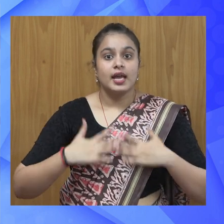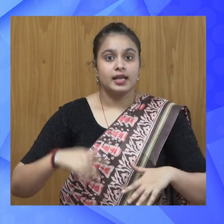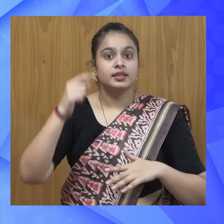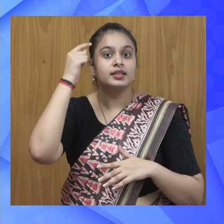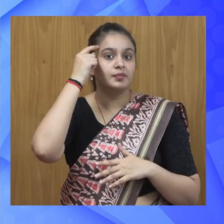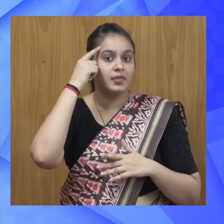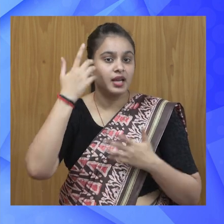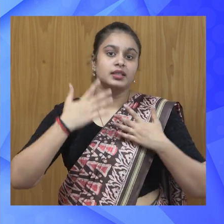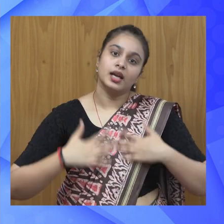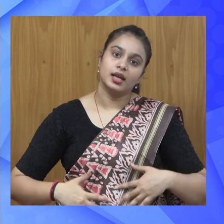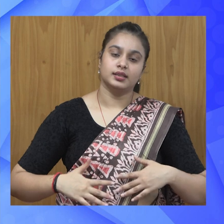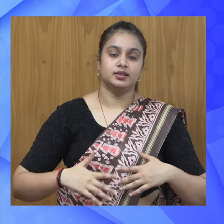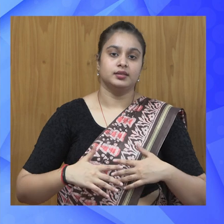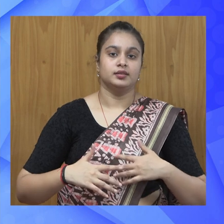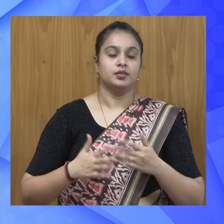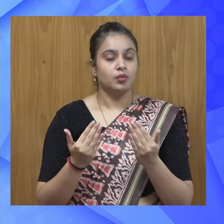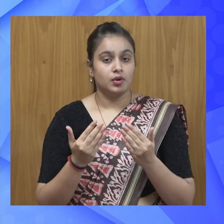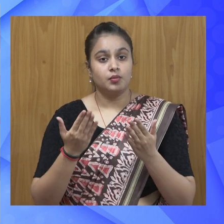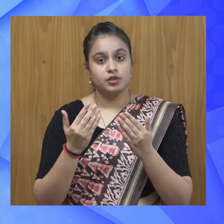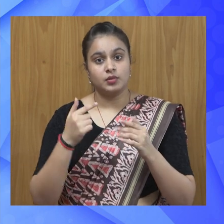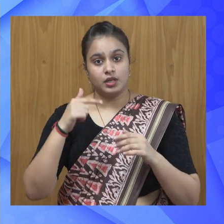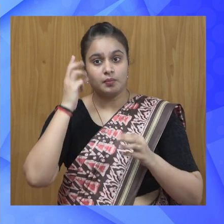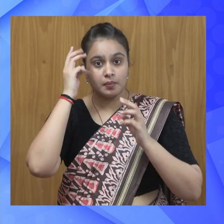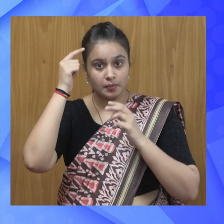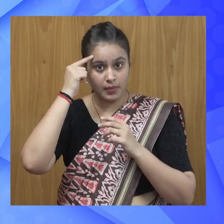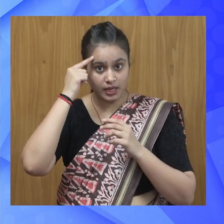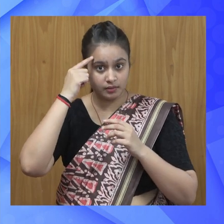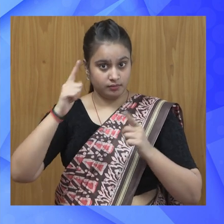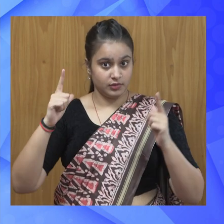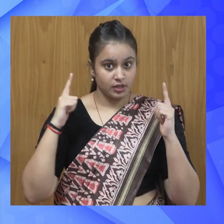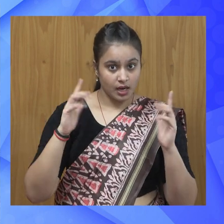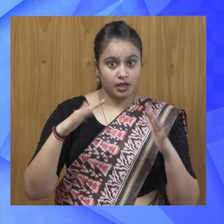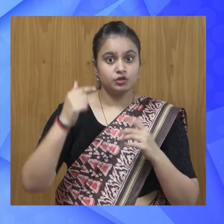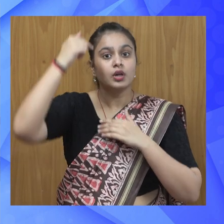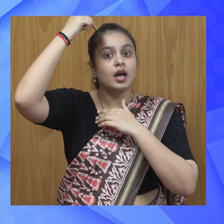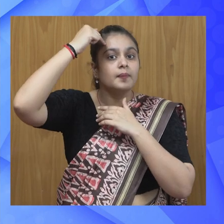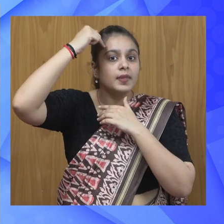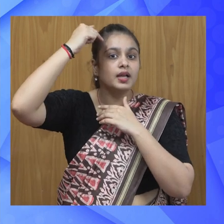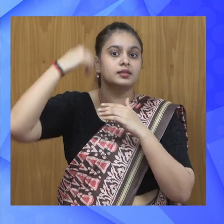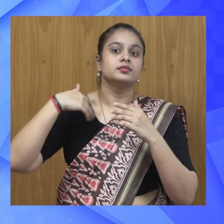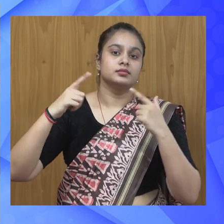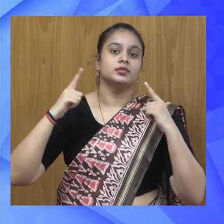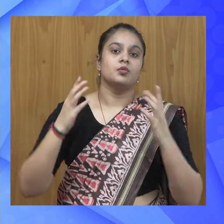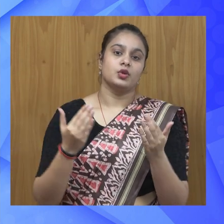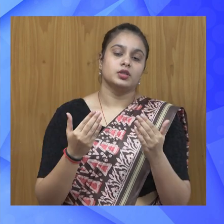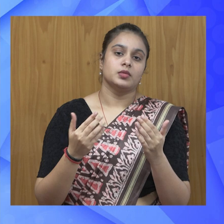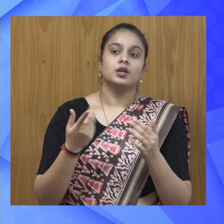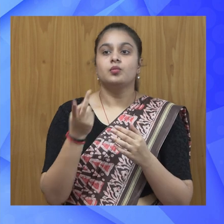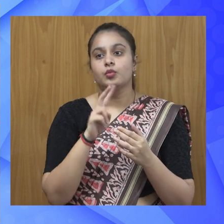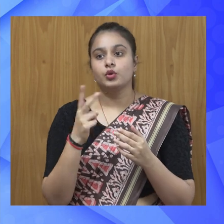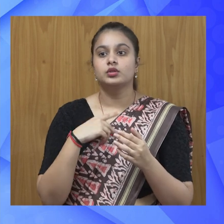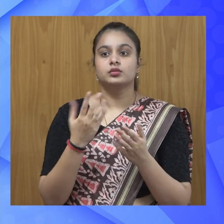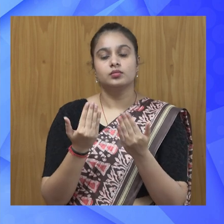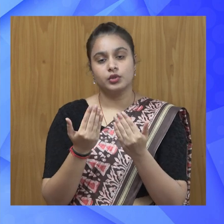इज हेल्दी बॉडी, अगर आपका शरीर जितना रिलैक्स रहेगा उतना ही आपका माइंड भी रिलैक्स होगा, तो ये सब चीजें जो है रिलैक्सेशन टेक्निक्स